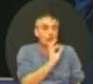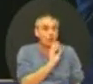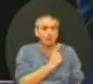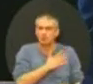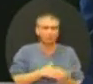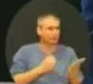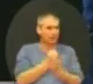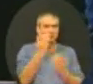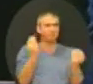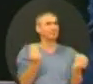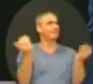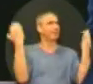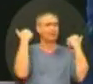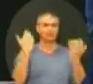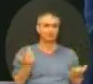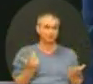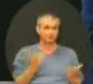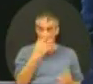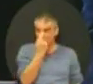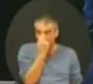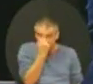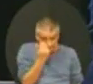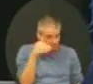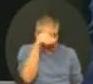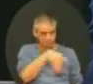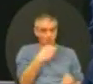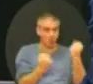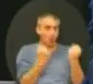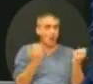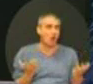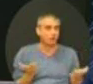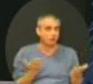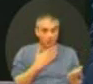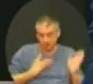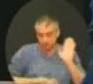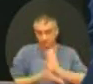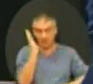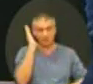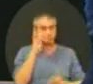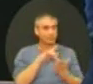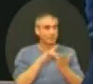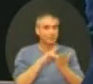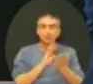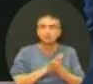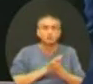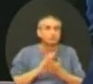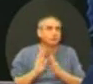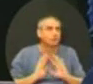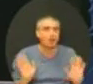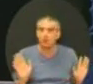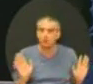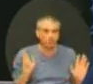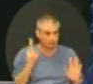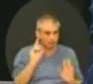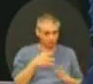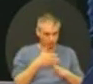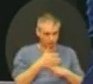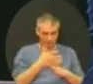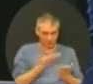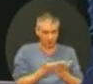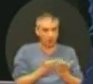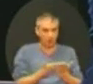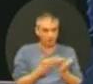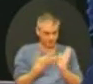רוצה לדרוס עם החפצים שלו? לקח כסף מהבית, שם בתוך הרכב, רצה לצאת מהמקום הזה, זה הכל. גם יש את הניתוח ויש